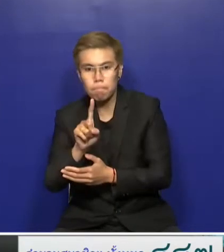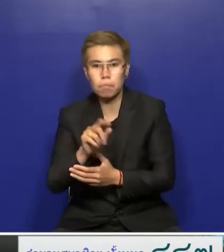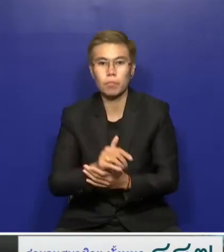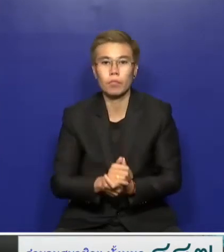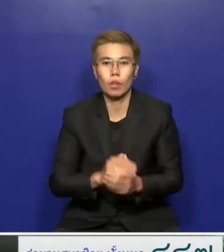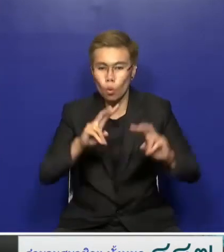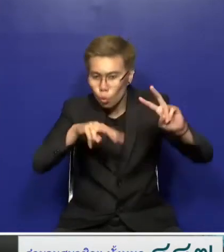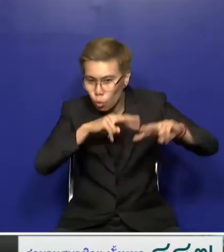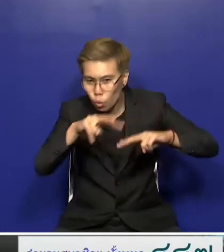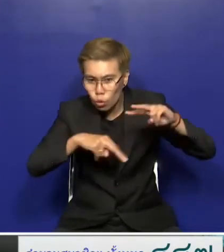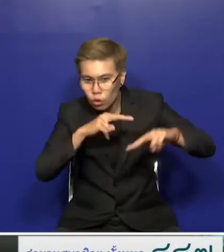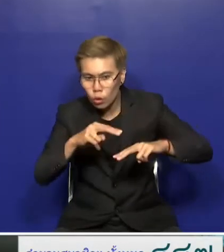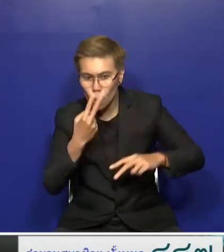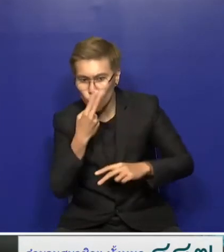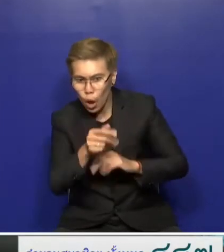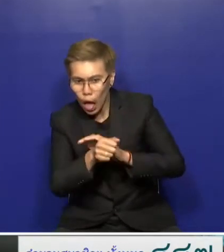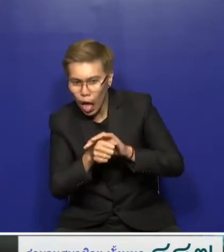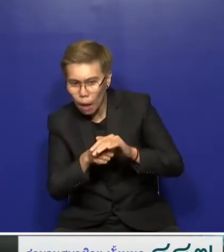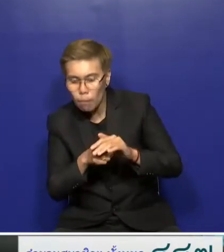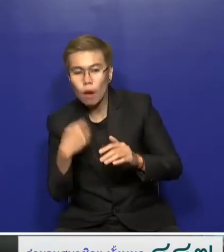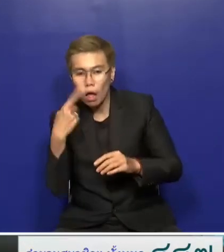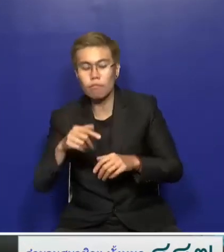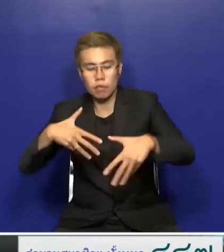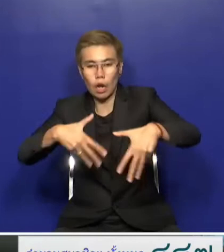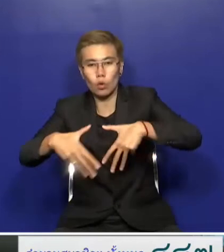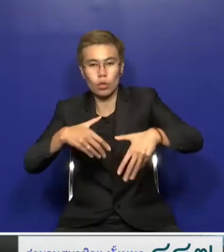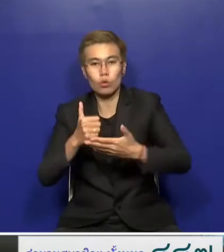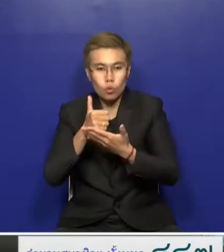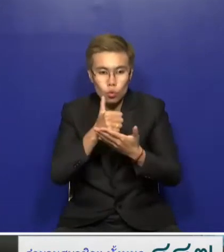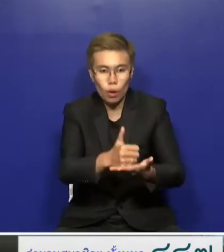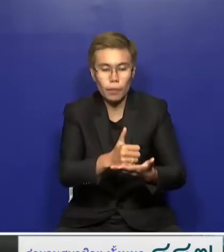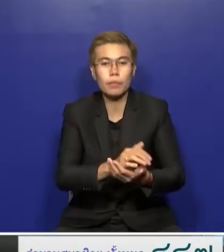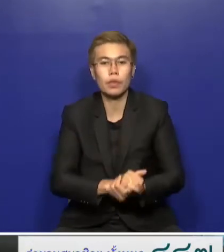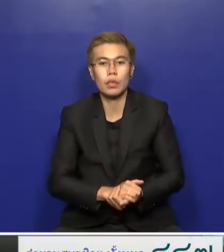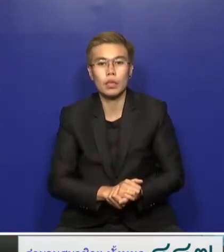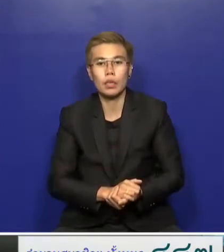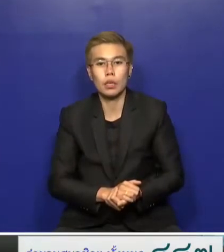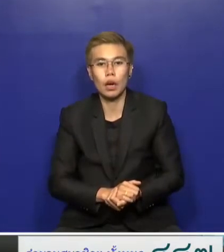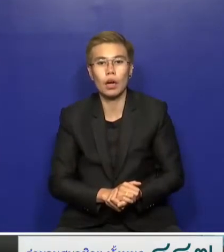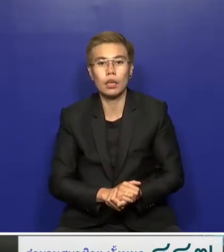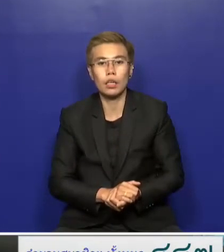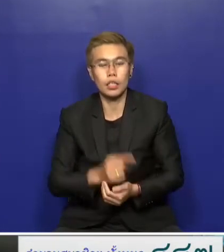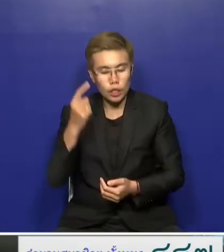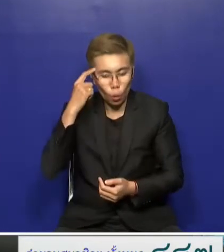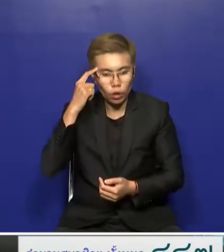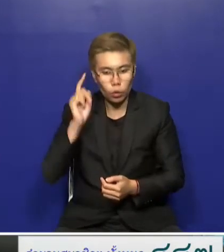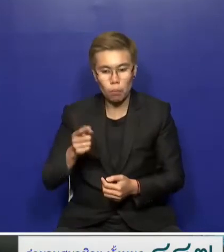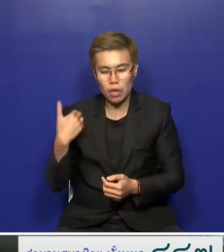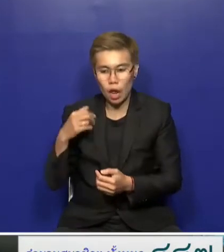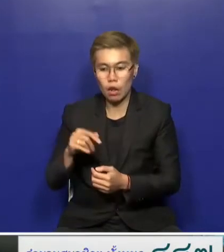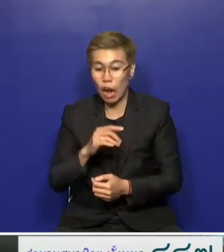ตรวจสอบของคนลักลอบเข้าเมืองเนี่ยก็คือประชาชนนี่แหละท่านน่าจะให้มีแรงจูงใจเช่นมีรางวัลน